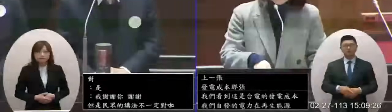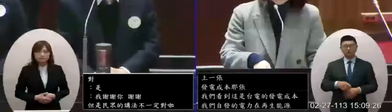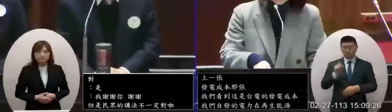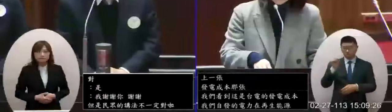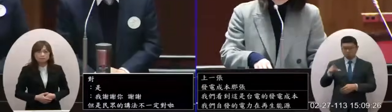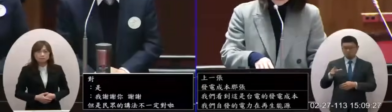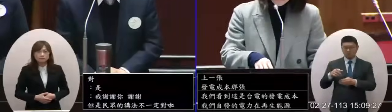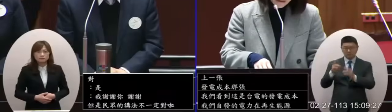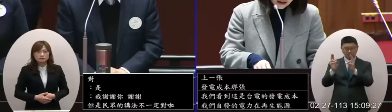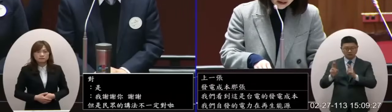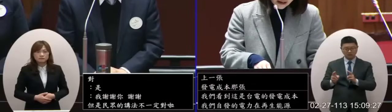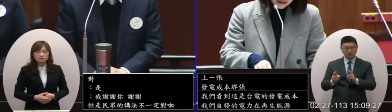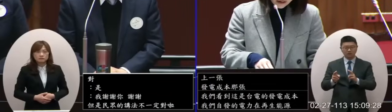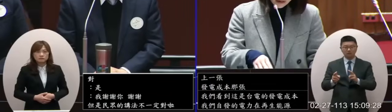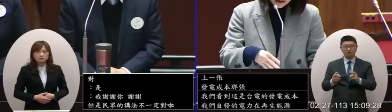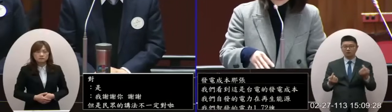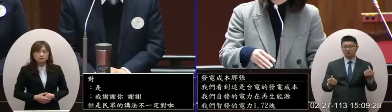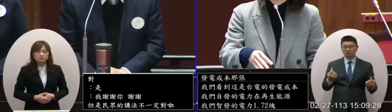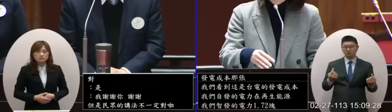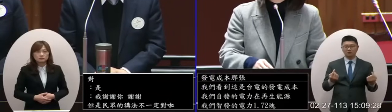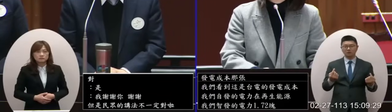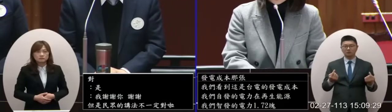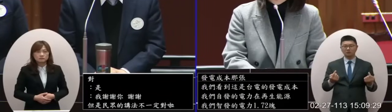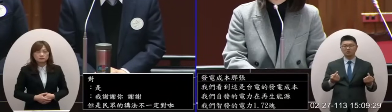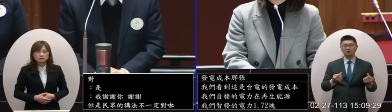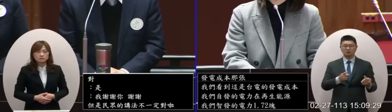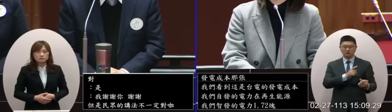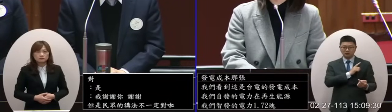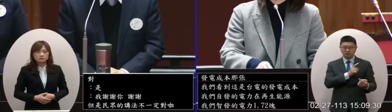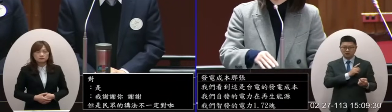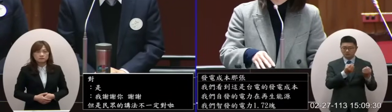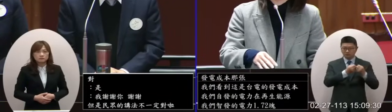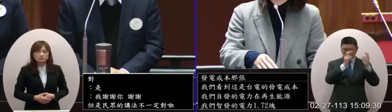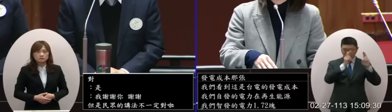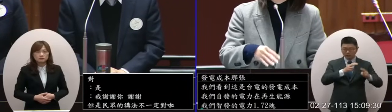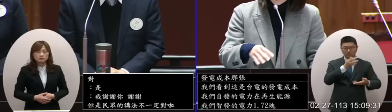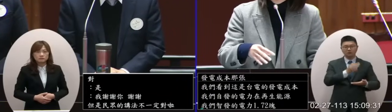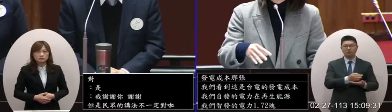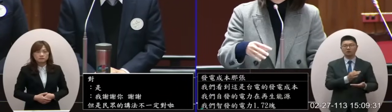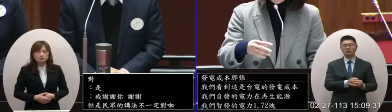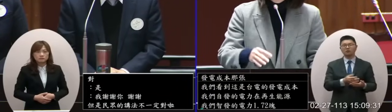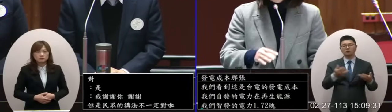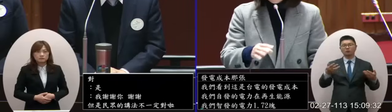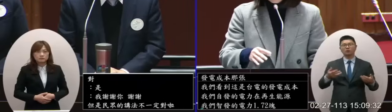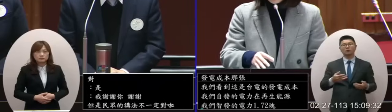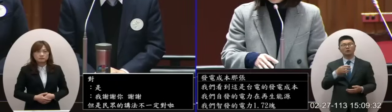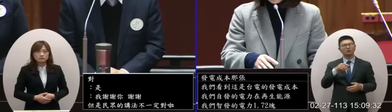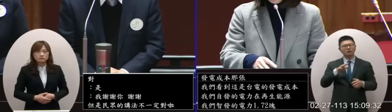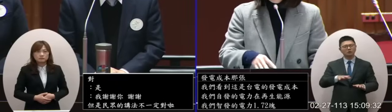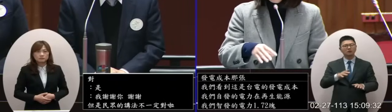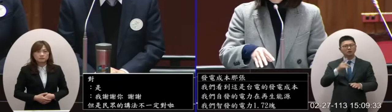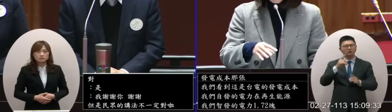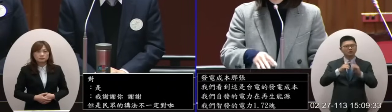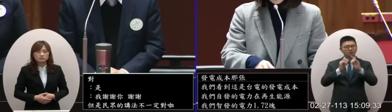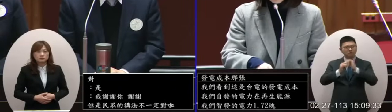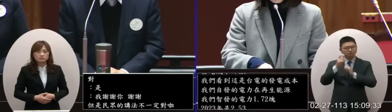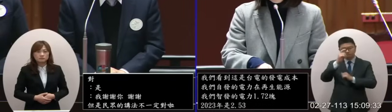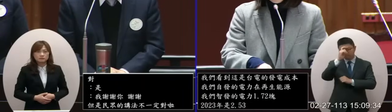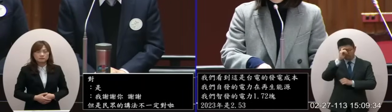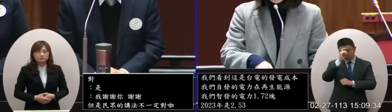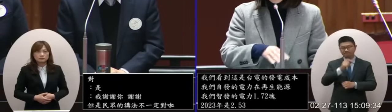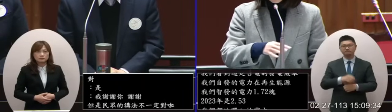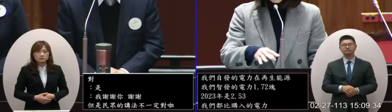电力哦都非常的都是低很多、哦。那所以民众就会希望说，是不